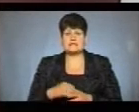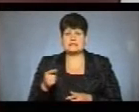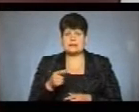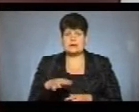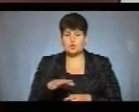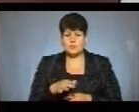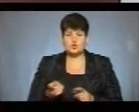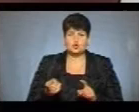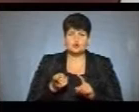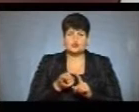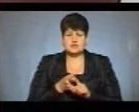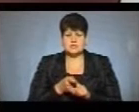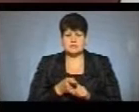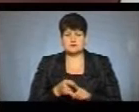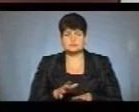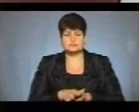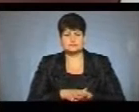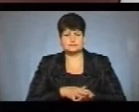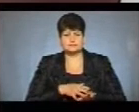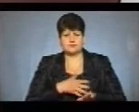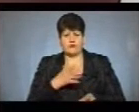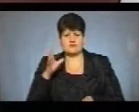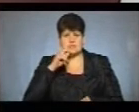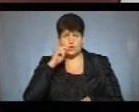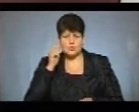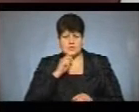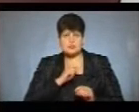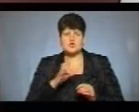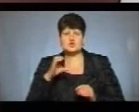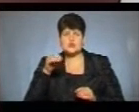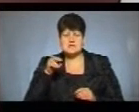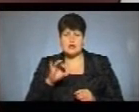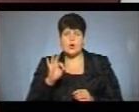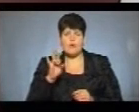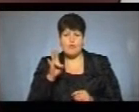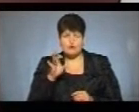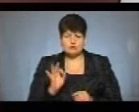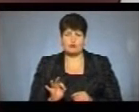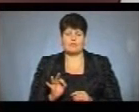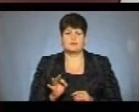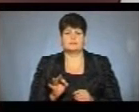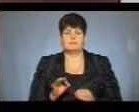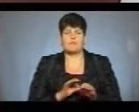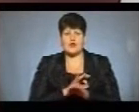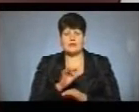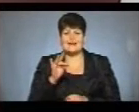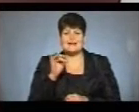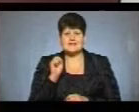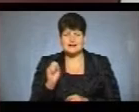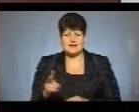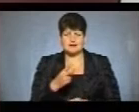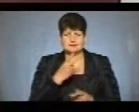Тернопільщина долучилася до безстрокового всеукраїнського медійно-соціального онкологічного проєкту «Рак крупним планом». Про це повідомила